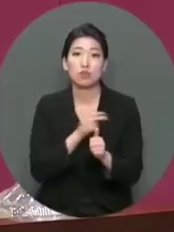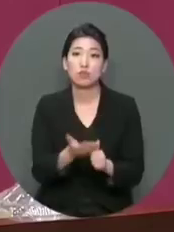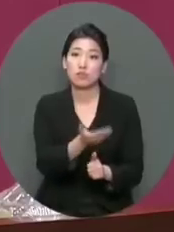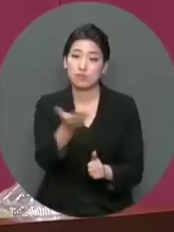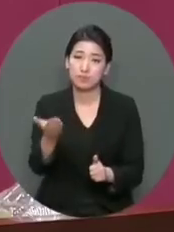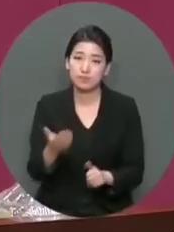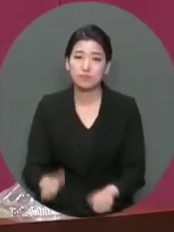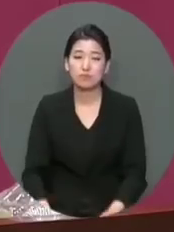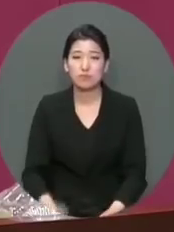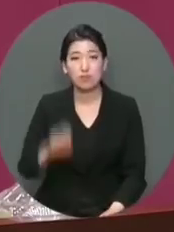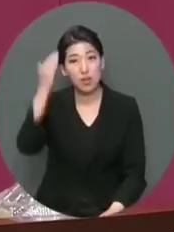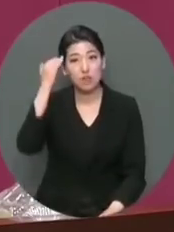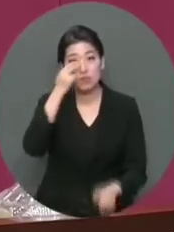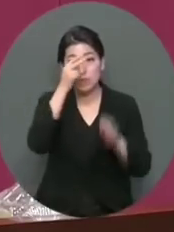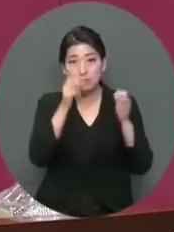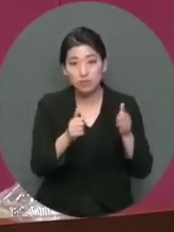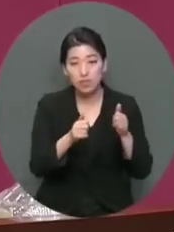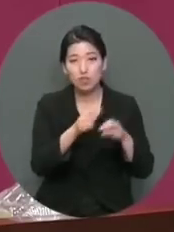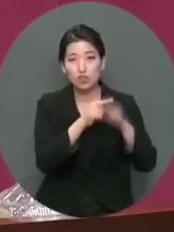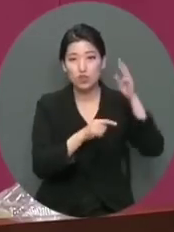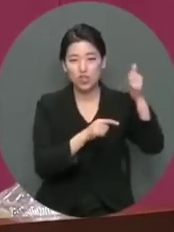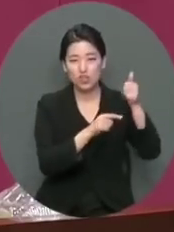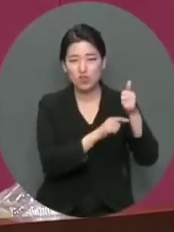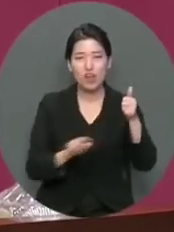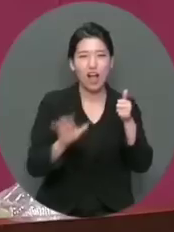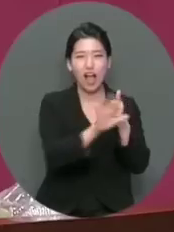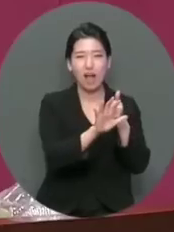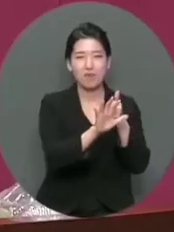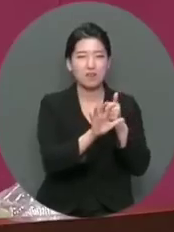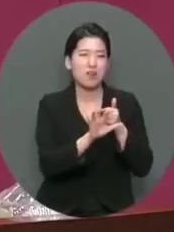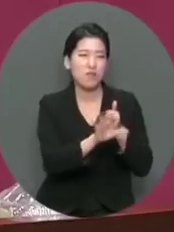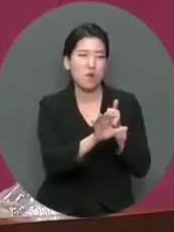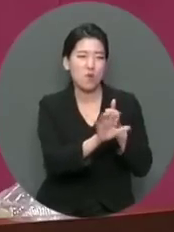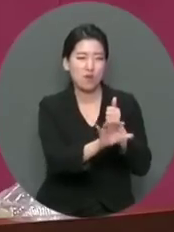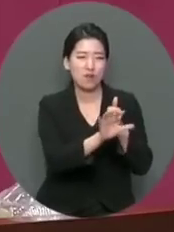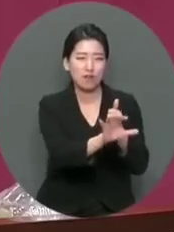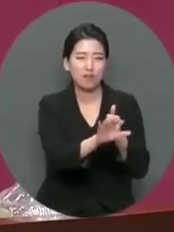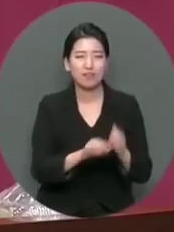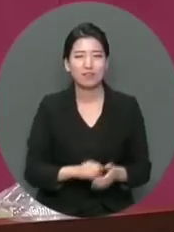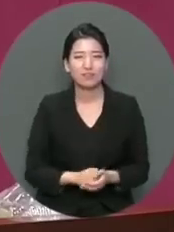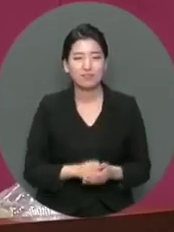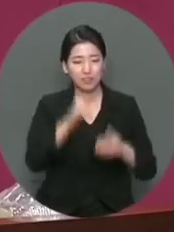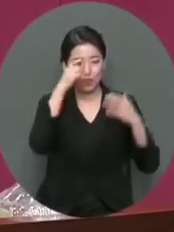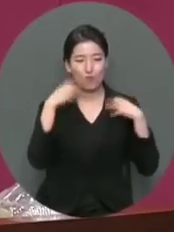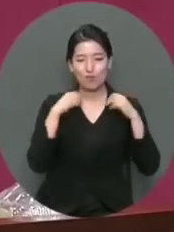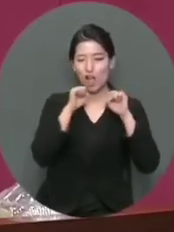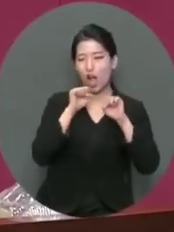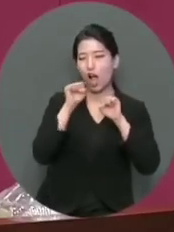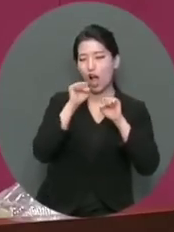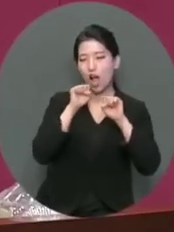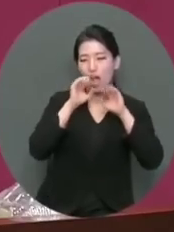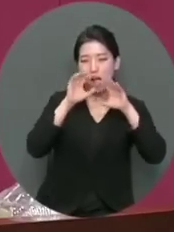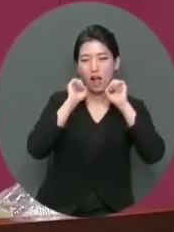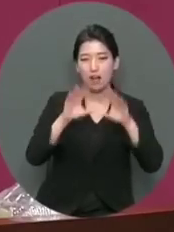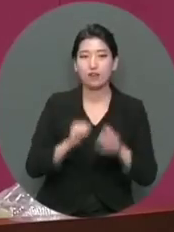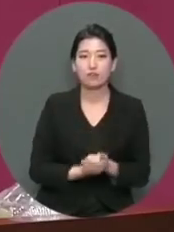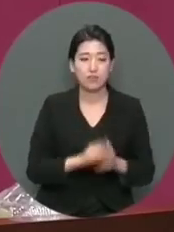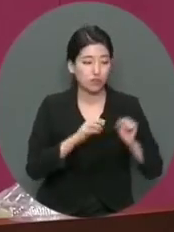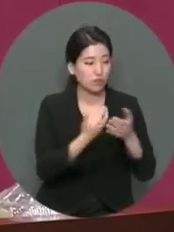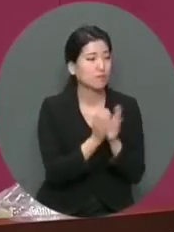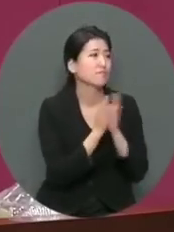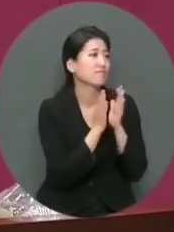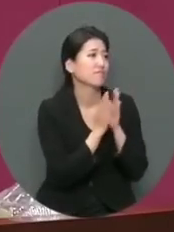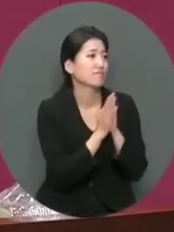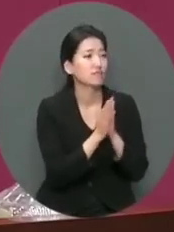대한민국 검찰은 윤석열 대통령의 돌격대 역할을, 정부 부처들은 나팔수 역할을, 여당 의원님들은 박수부대 역할을 멈추고